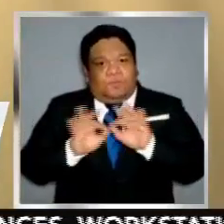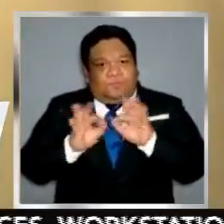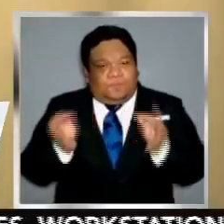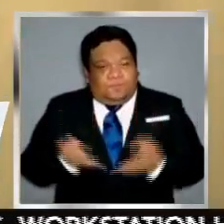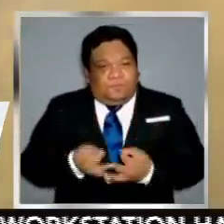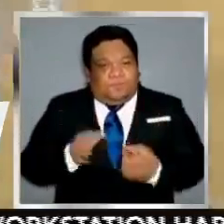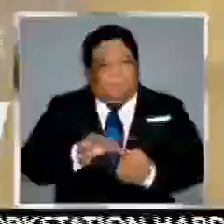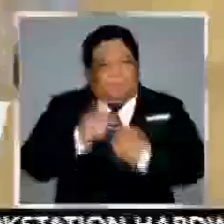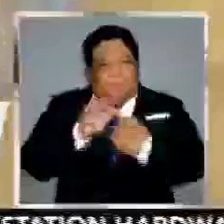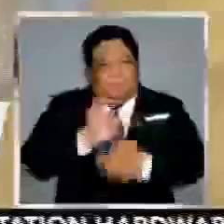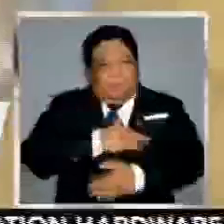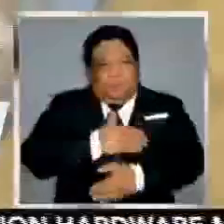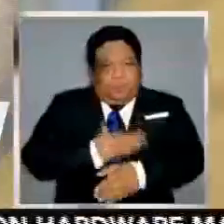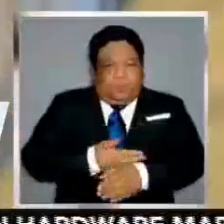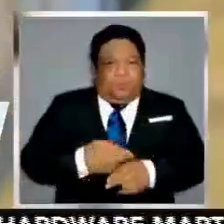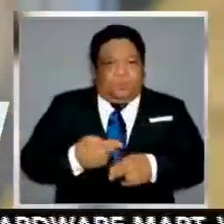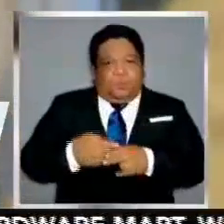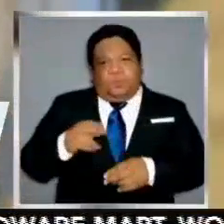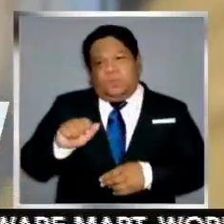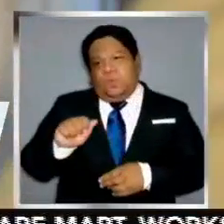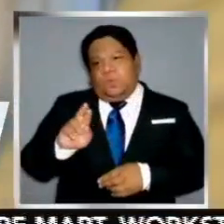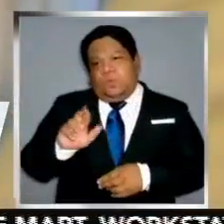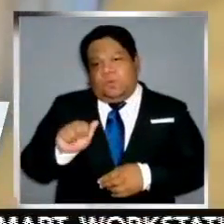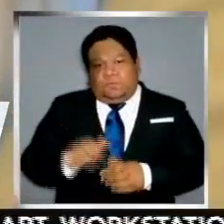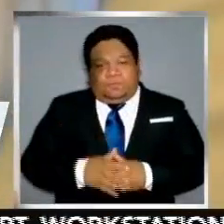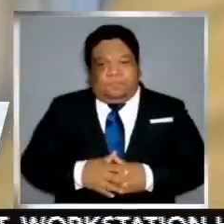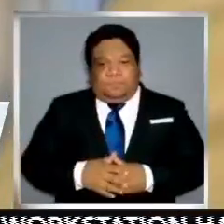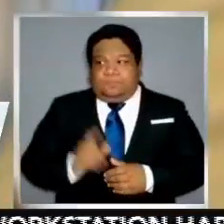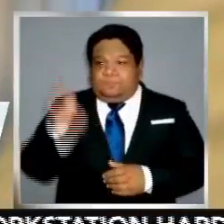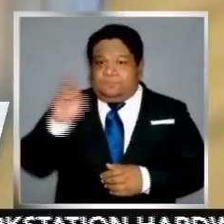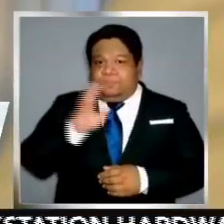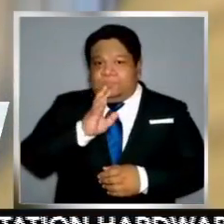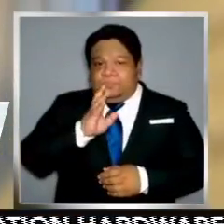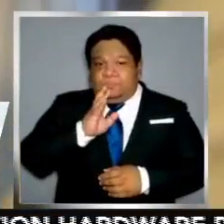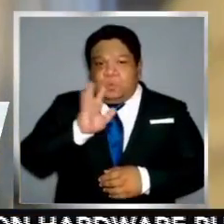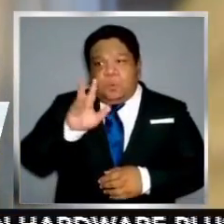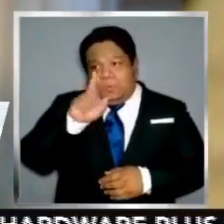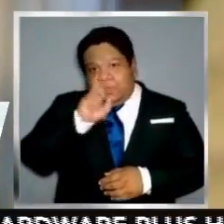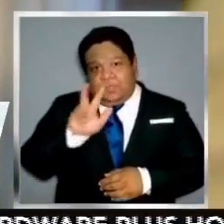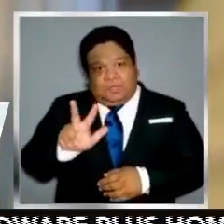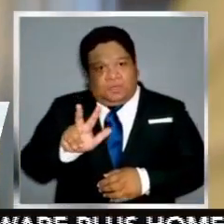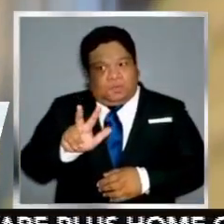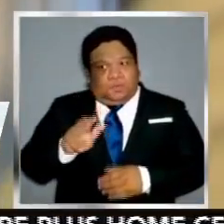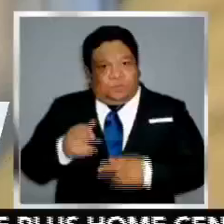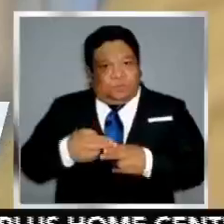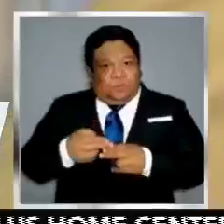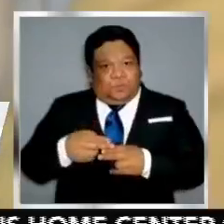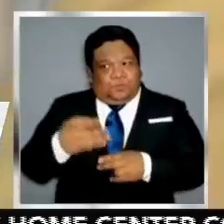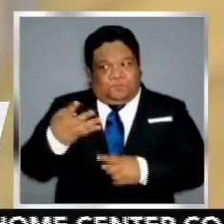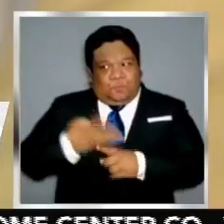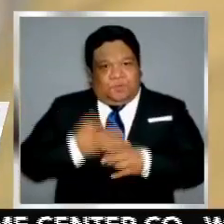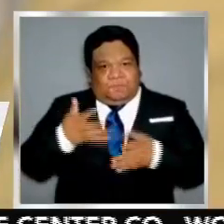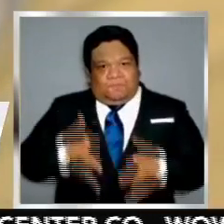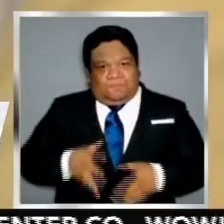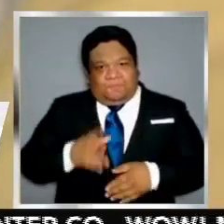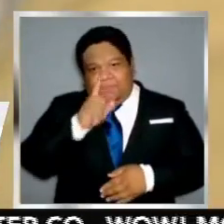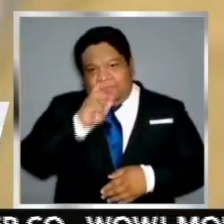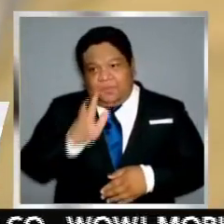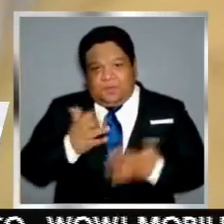si Aura. She'll be turning 3 in 4 months. Yeah, so she's talking already and